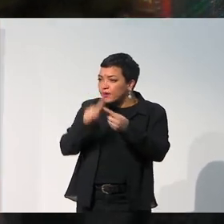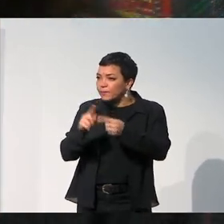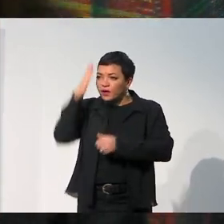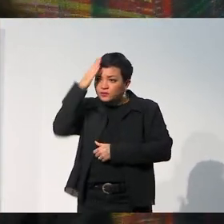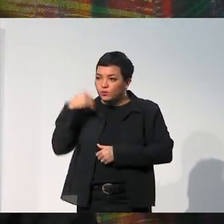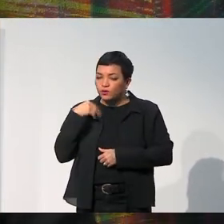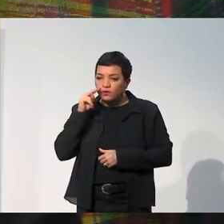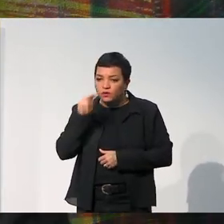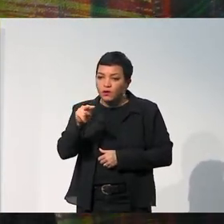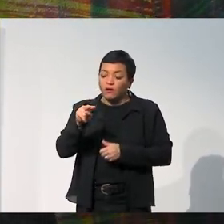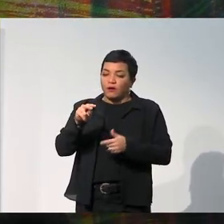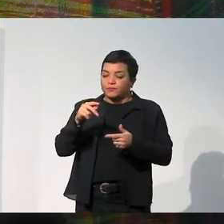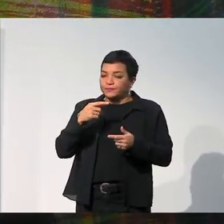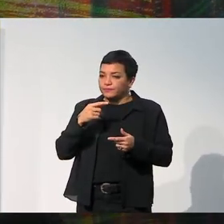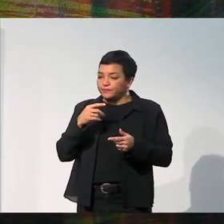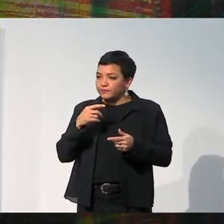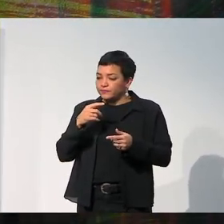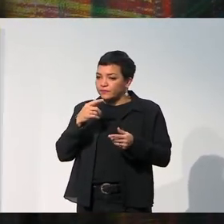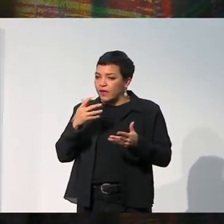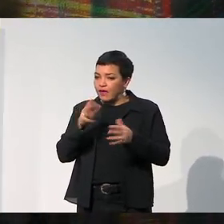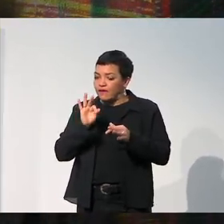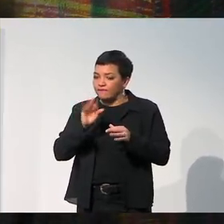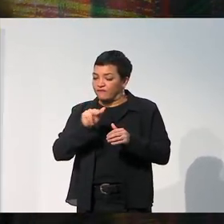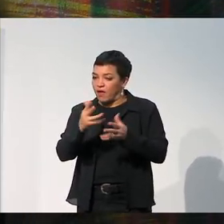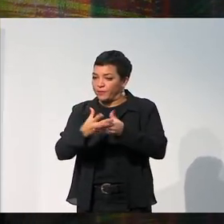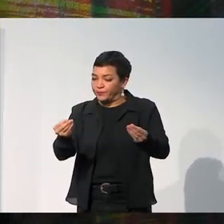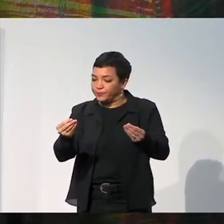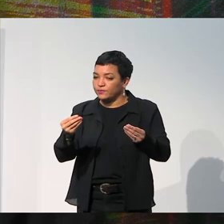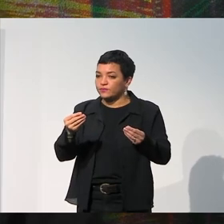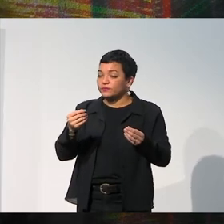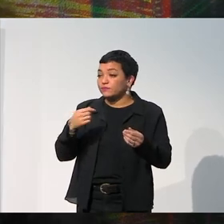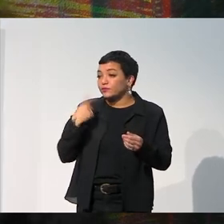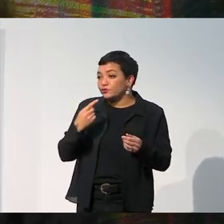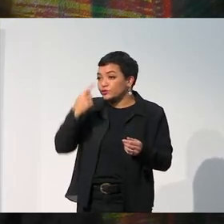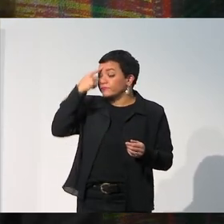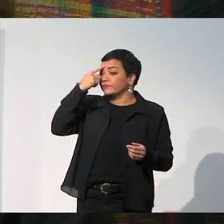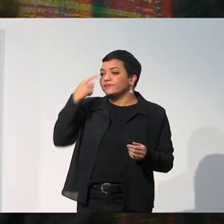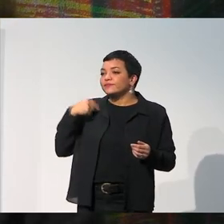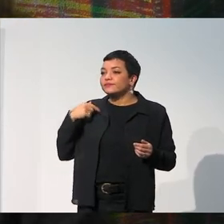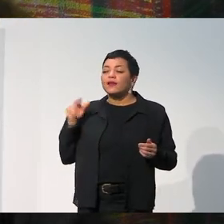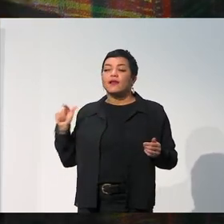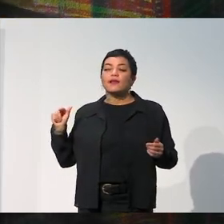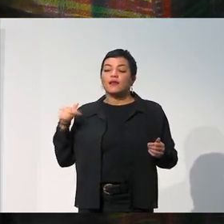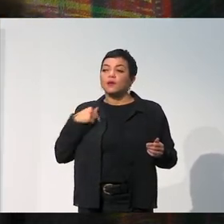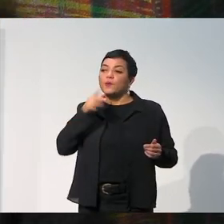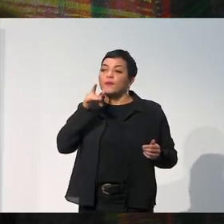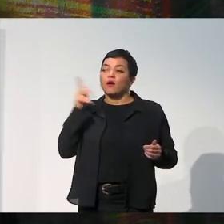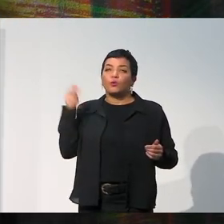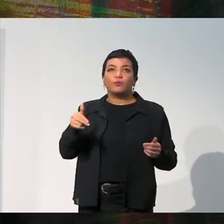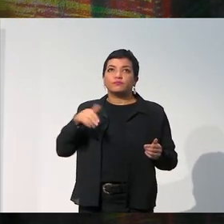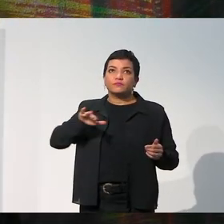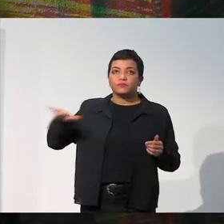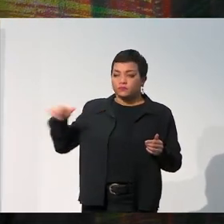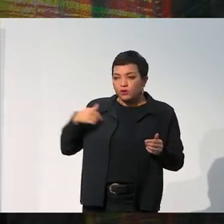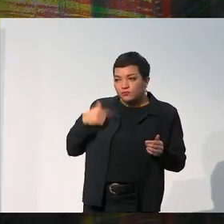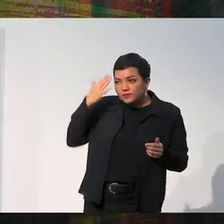prochaine de l'espèce qui fait l'objet du film. On y pense quand c'est un bruit de fond dans lequel on est. Donc, comme tout le monde, je